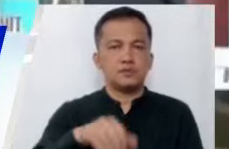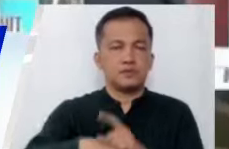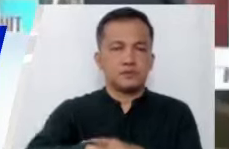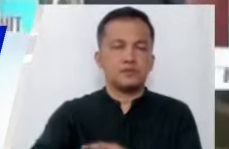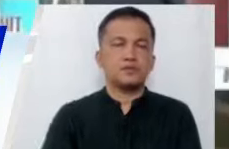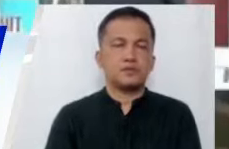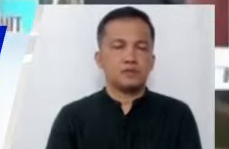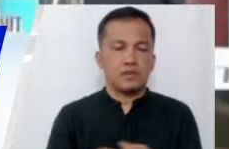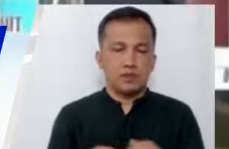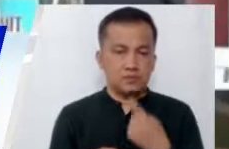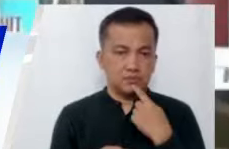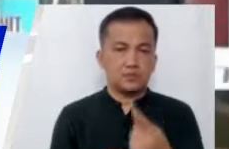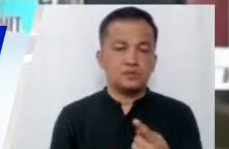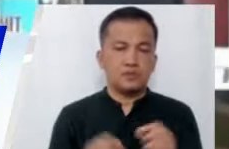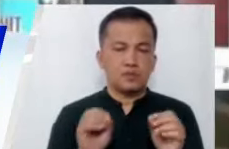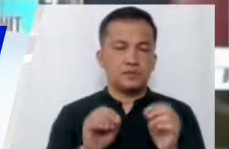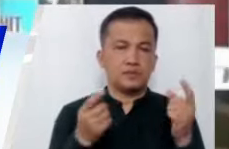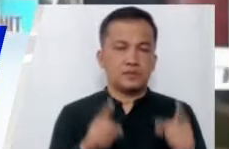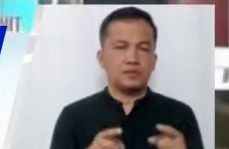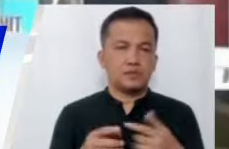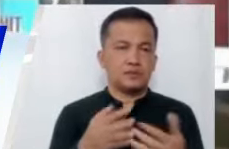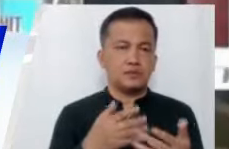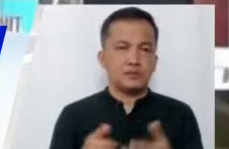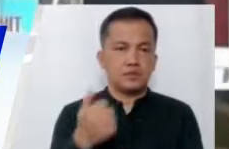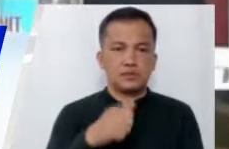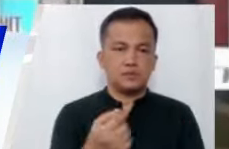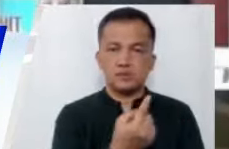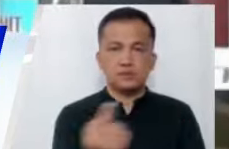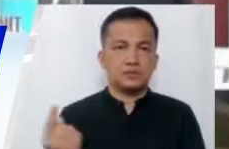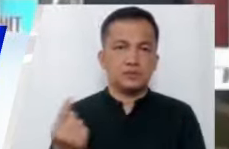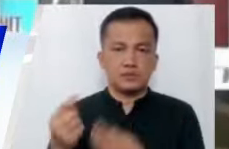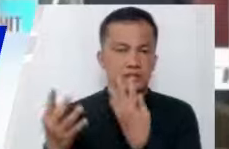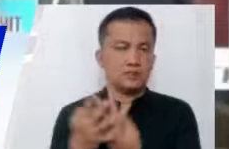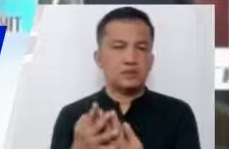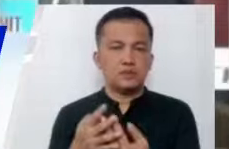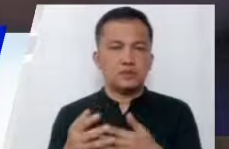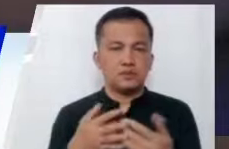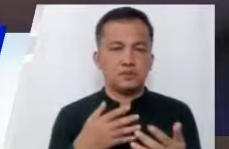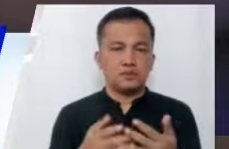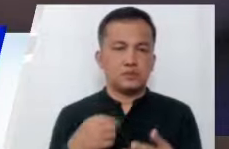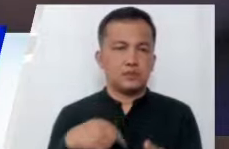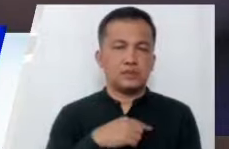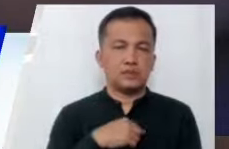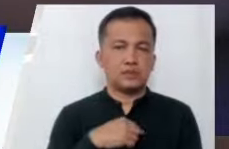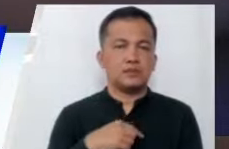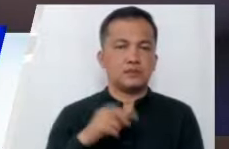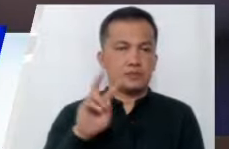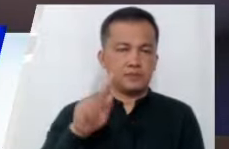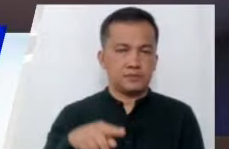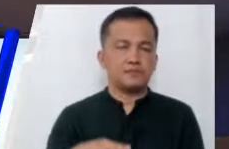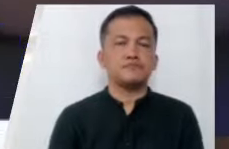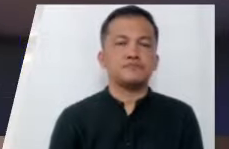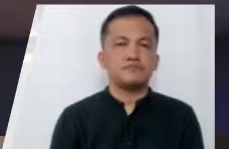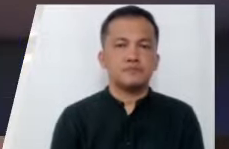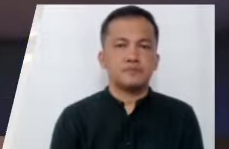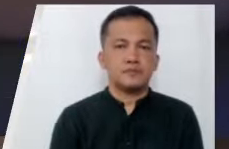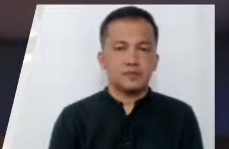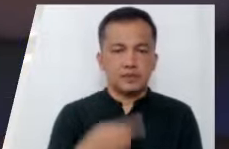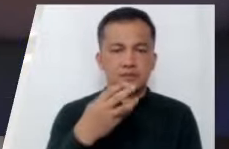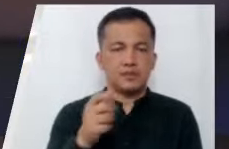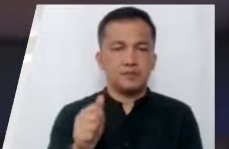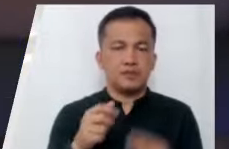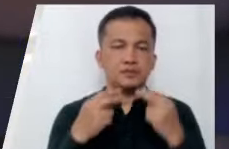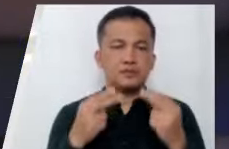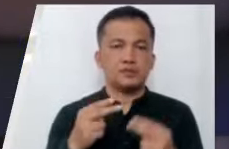ko pong walang mangyayari kahit na sino sa ating mga detainee, maging na rin sa ating pangalawang pangulo. Para sa GMA Integrated News, Chino